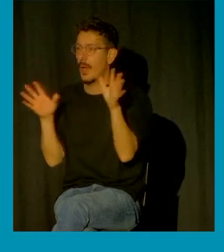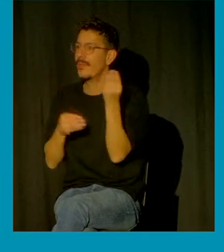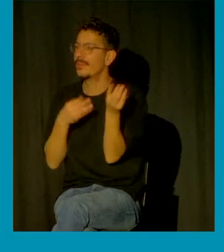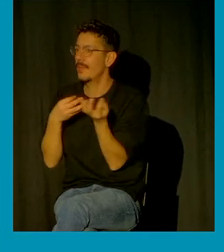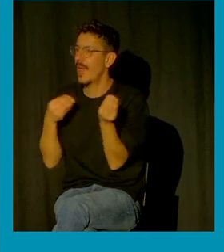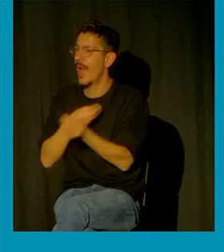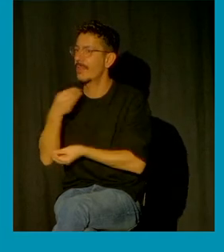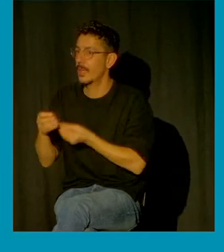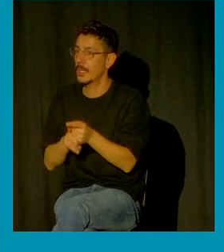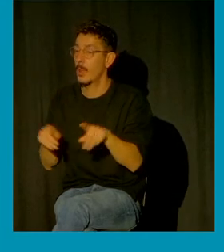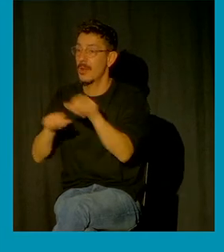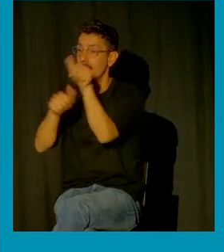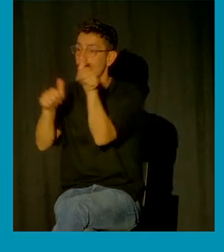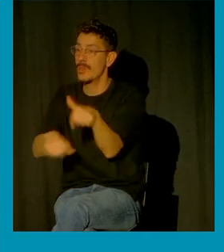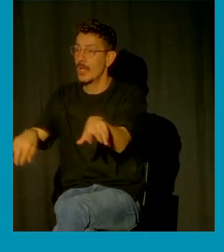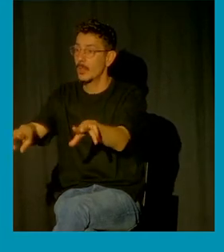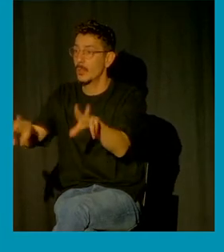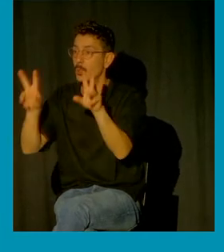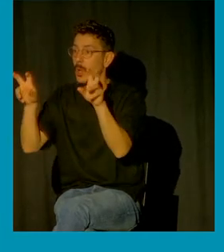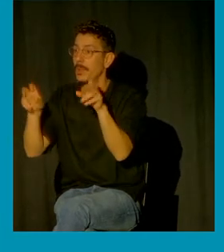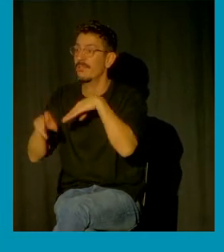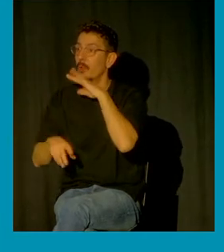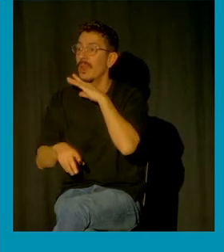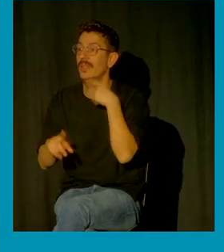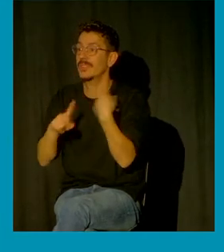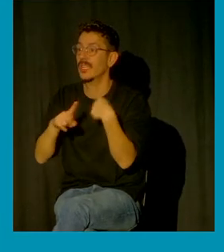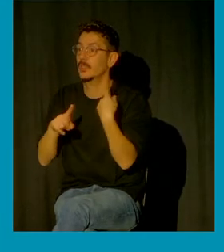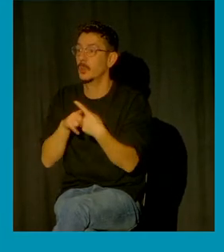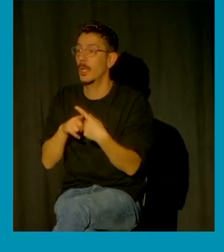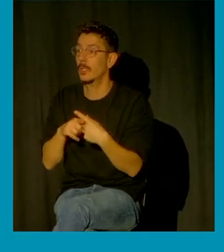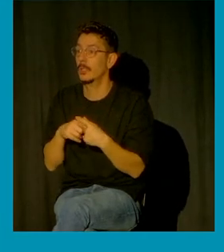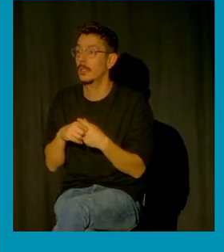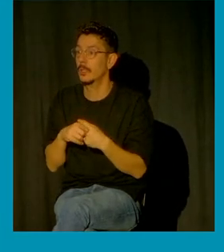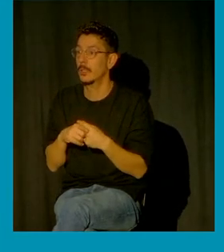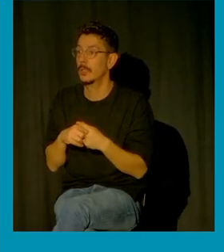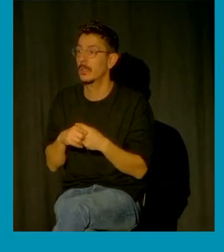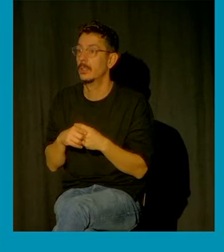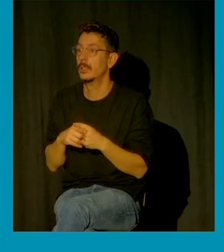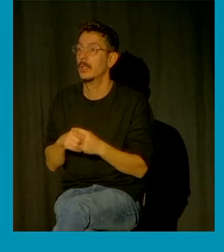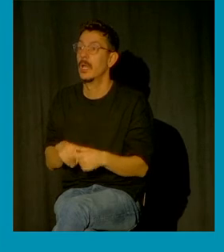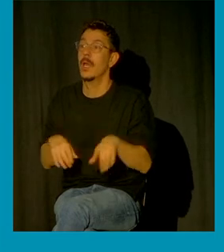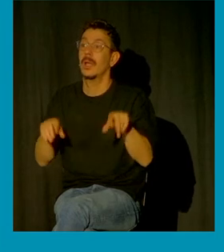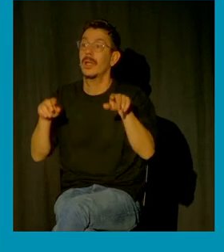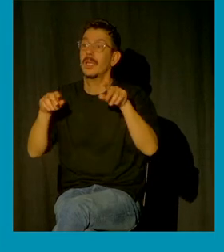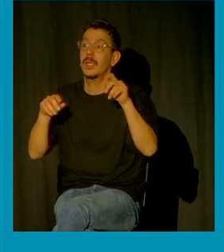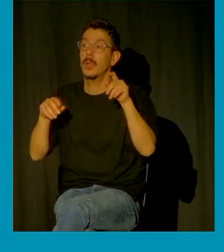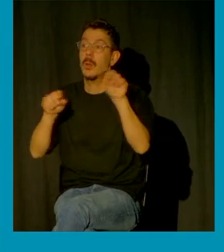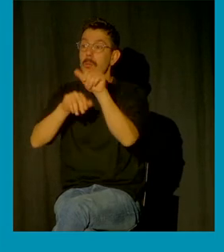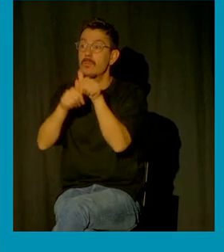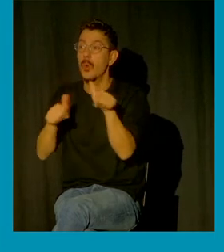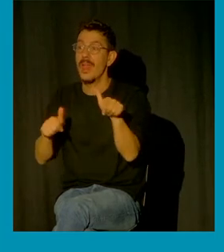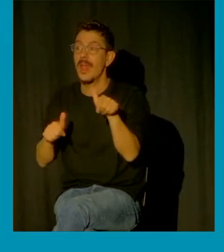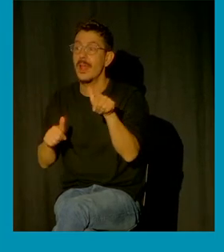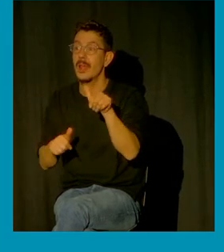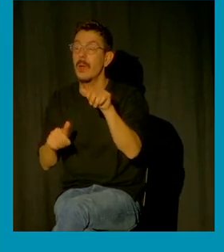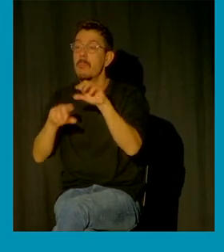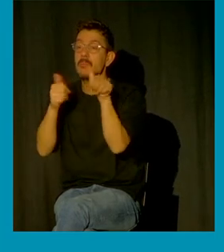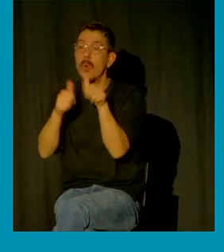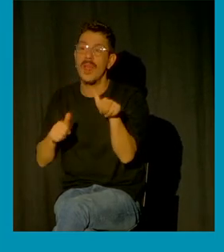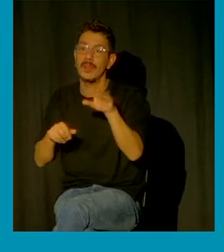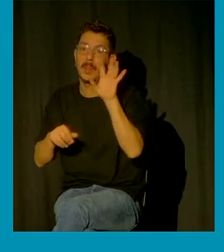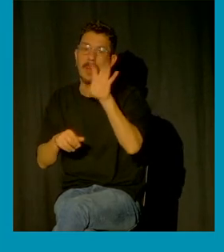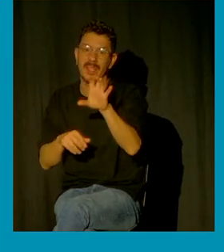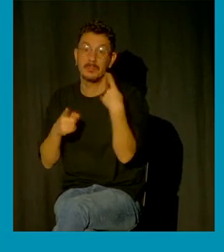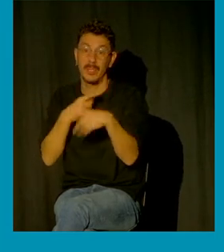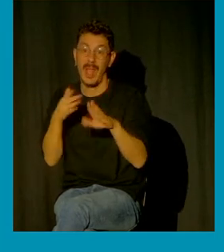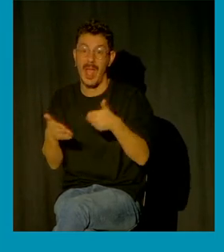un nou model de violències sexuals de fet cal fer un model de país en l'abordatge de les violències sexuals perquè fins ara no hi ha sigut un